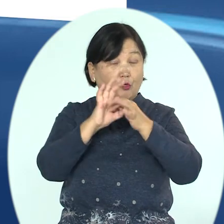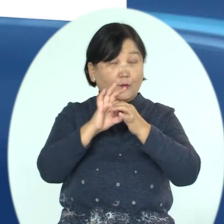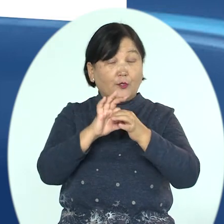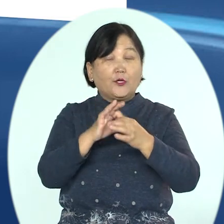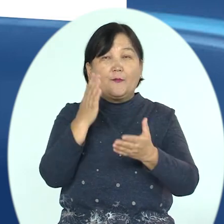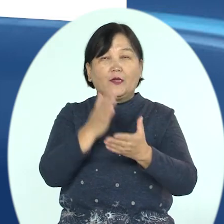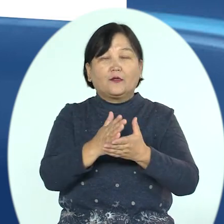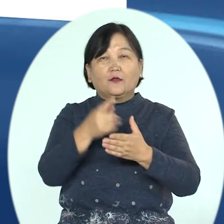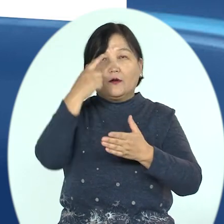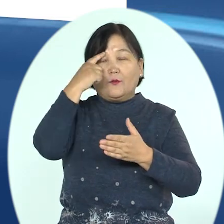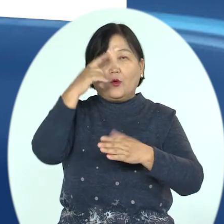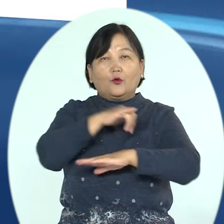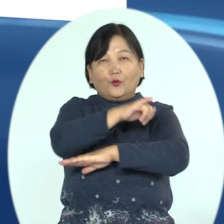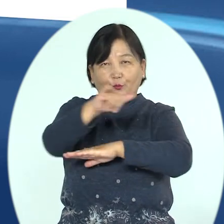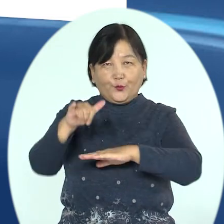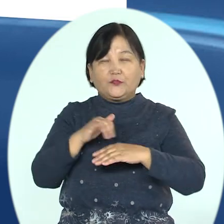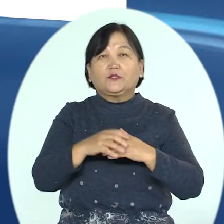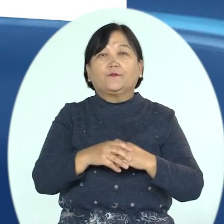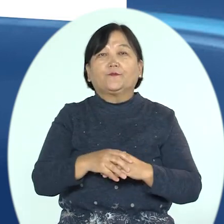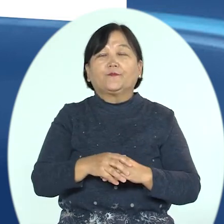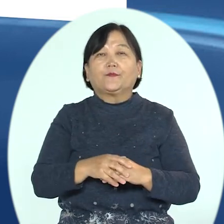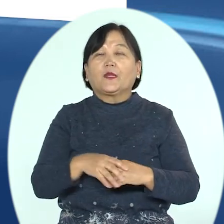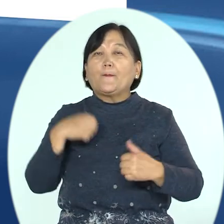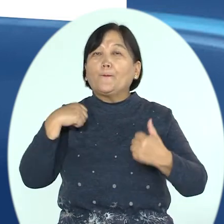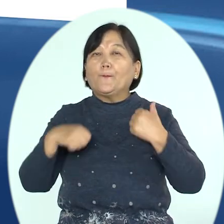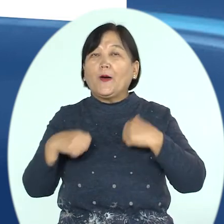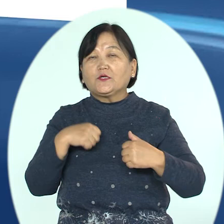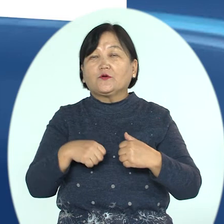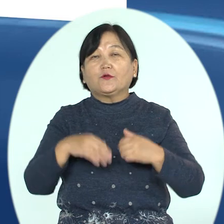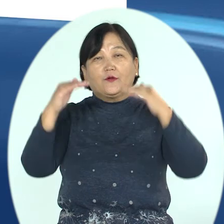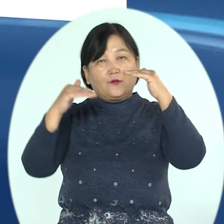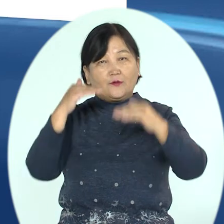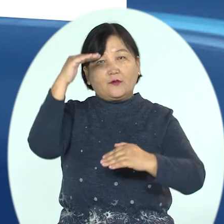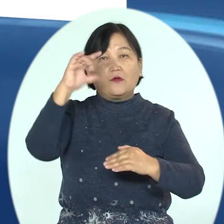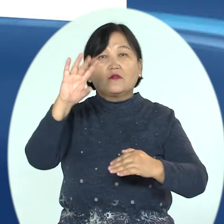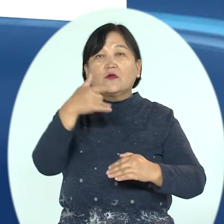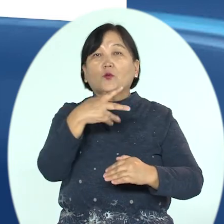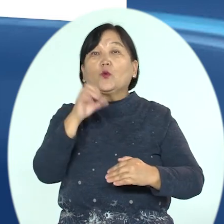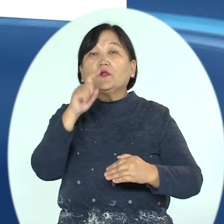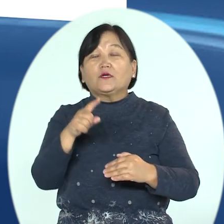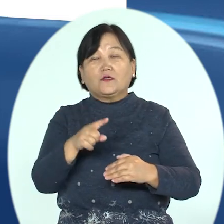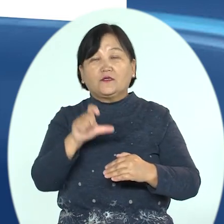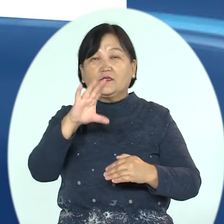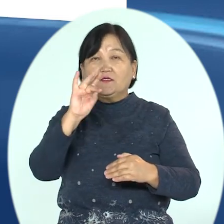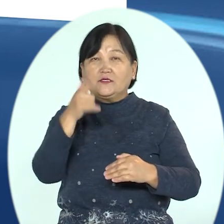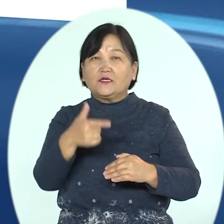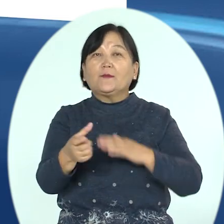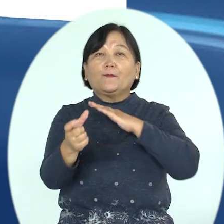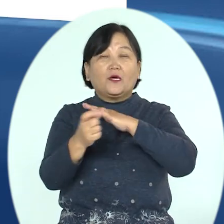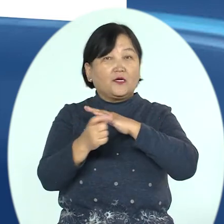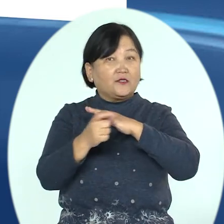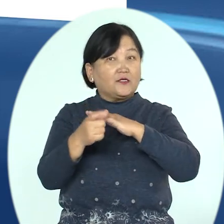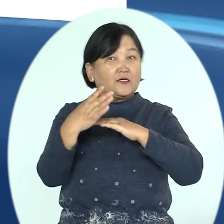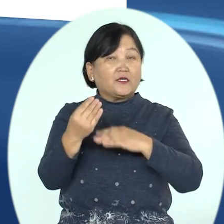Тэгэхээр Монгол улсад бол одоо тий багш тэргүүлэгч чиглэлийн мэрэгжил дотор бол одоо